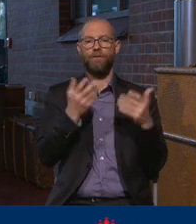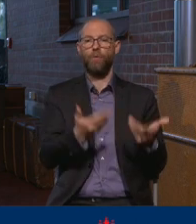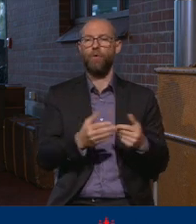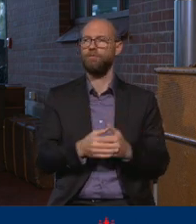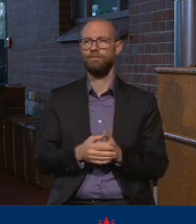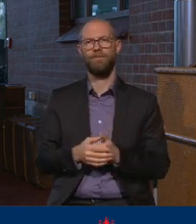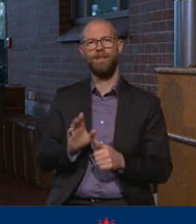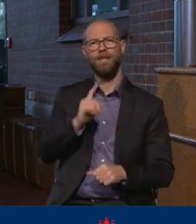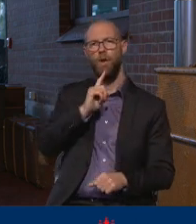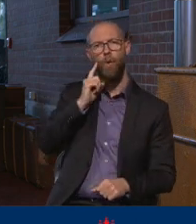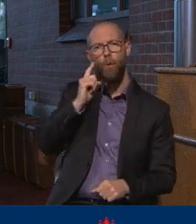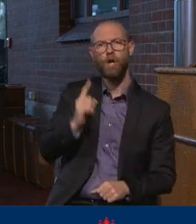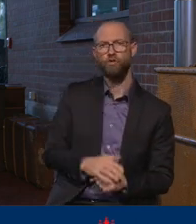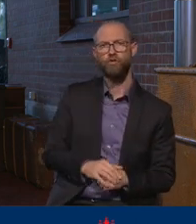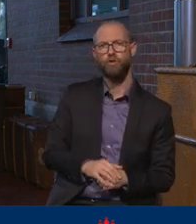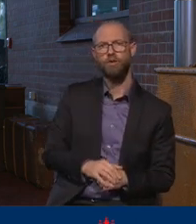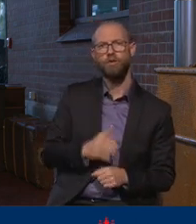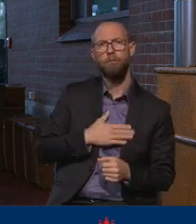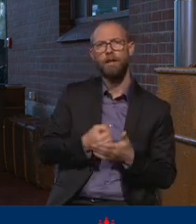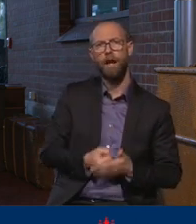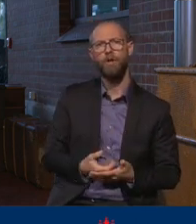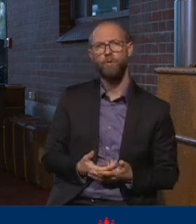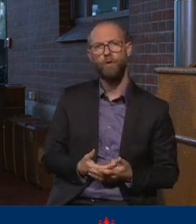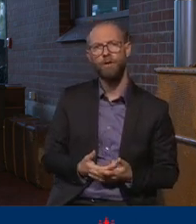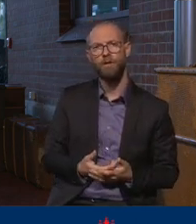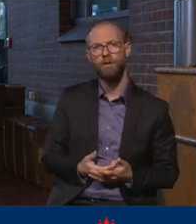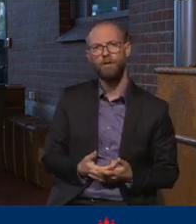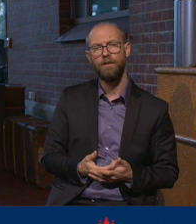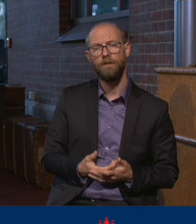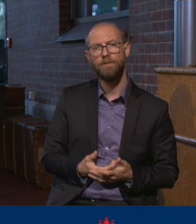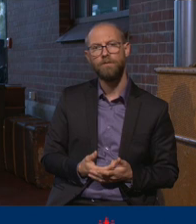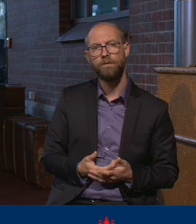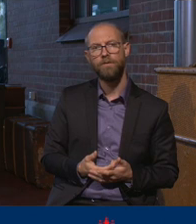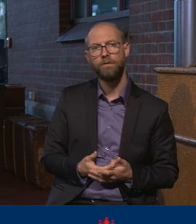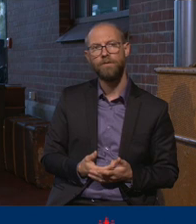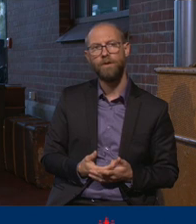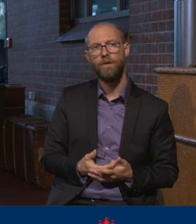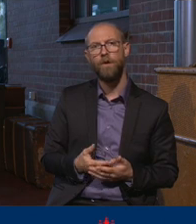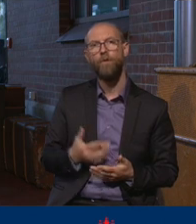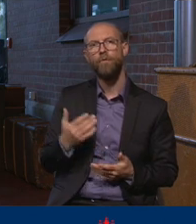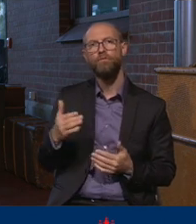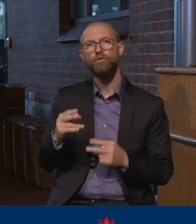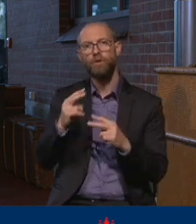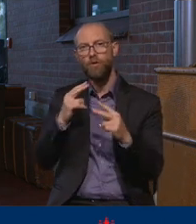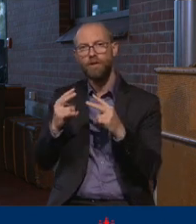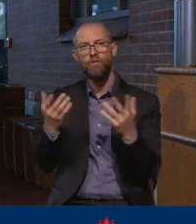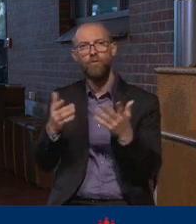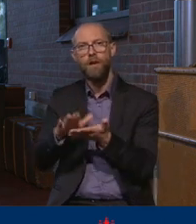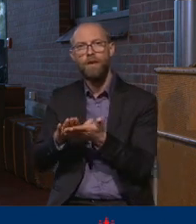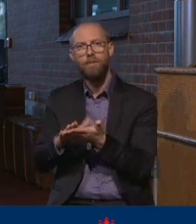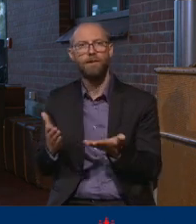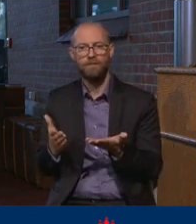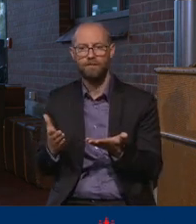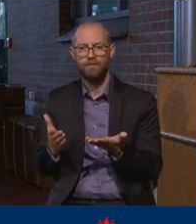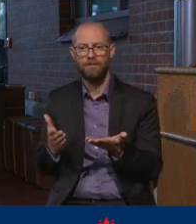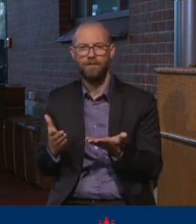genau mein eindruck ist die fisch gaststätte geblieben was ist das